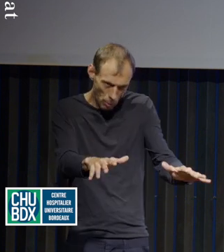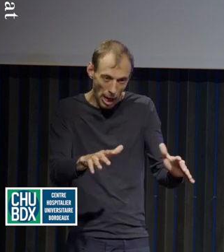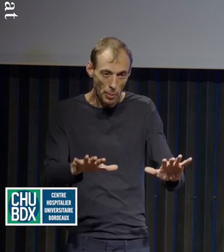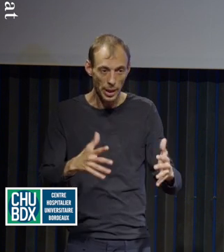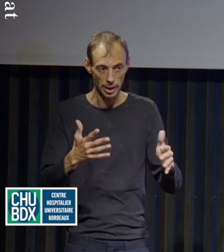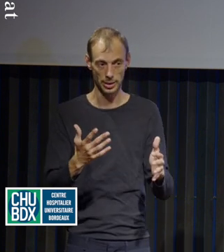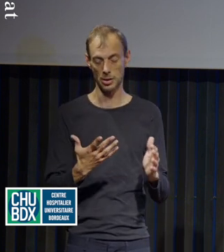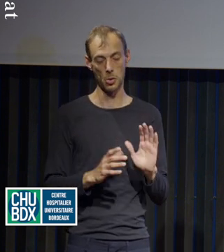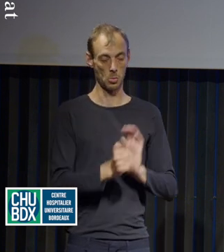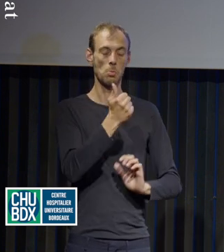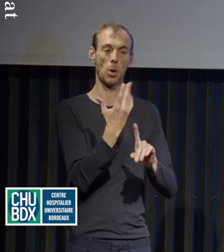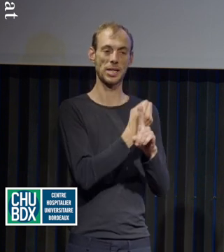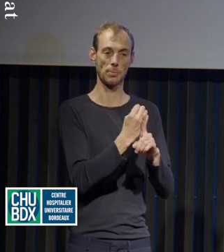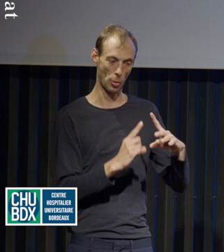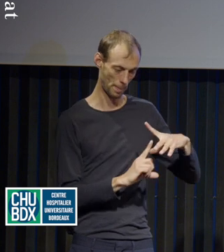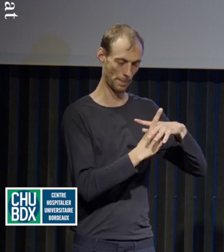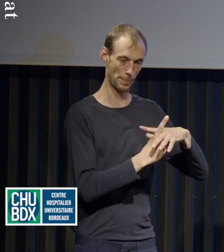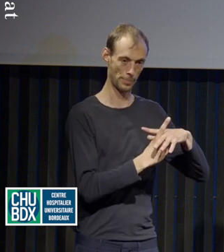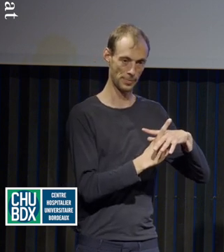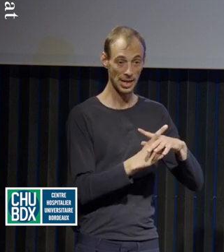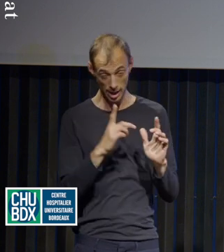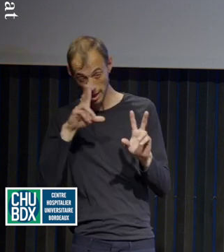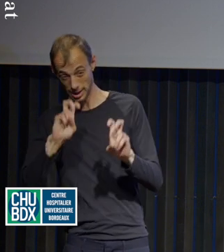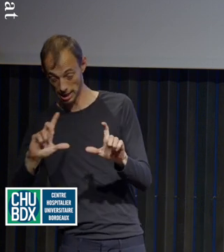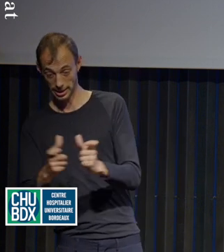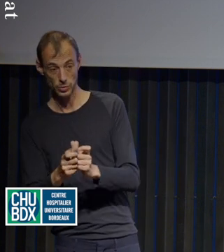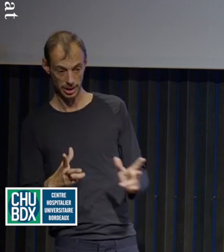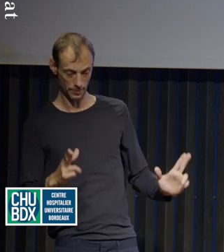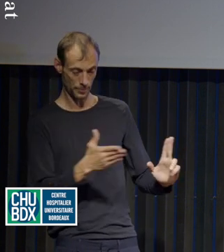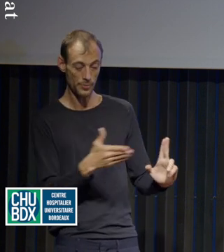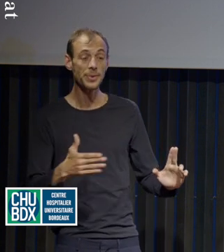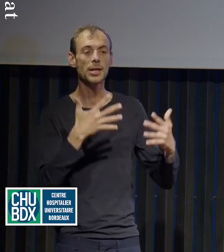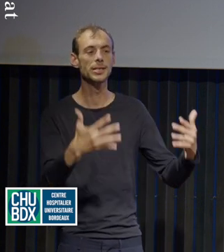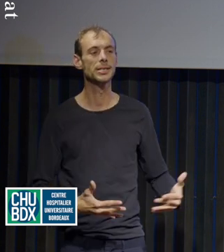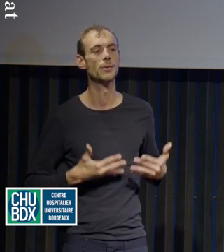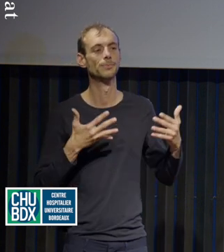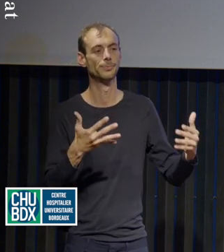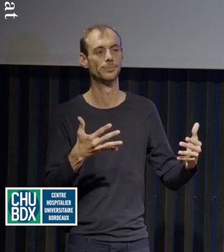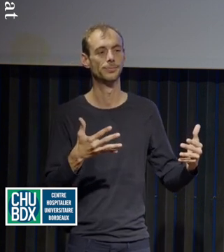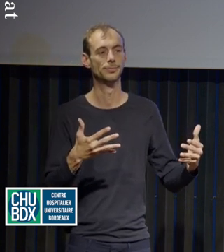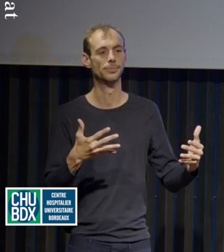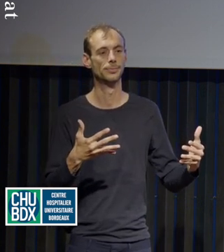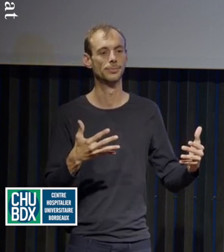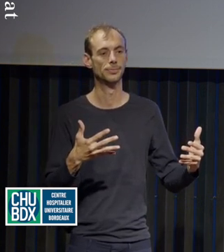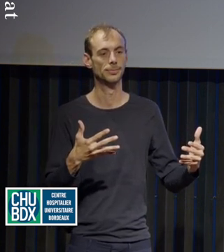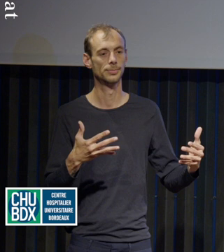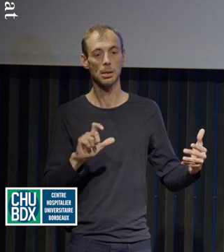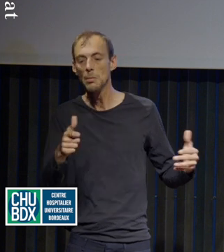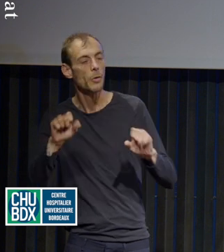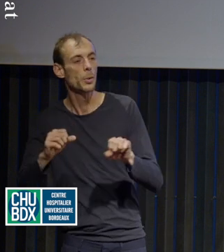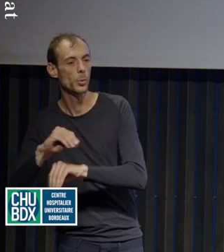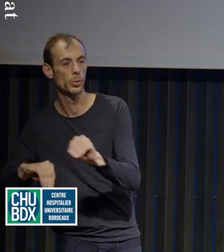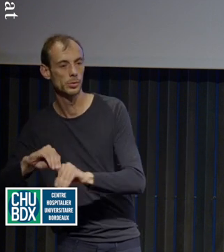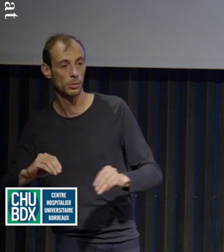début d'apparition des symptômes et le diagnostic pour ce trouble et le début d'accès aux soins. Un autre élément